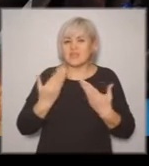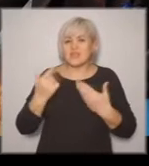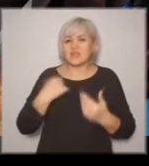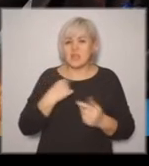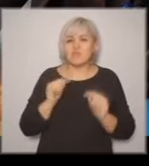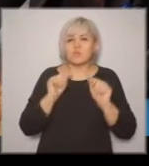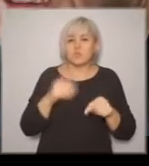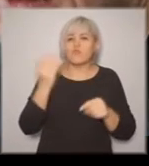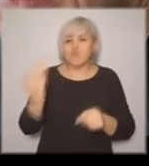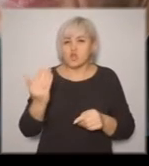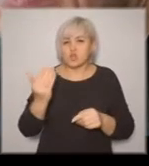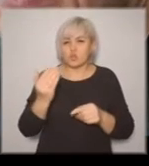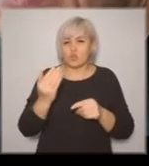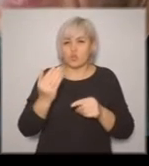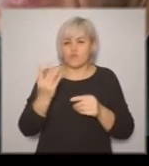помочь человеку